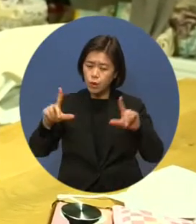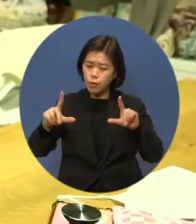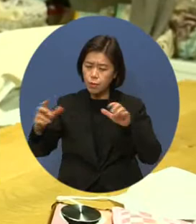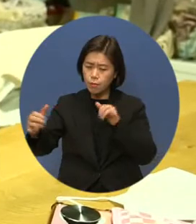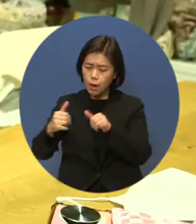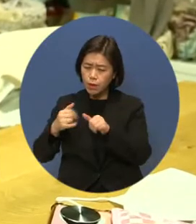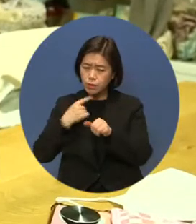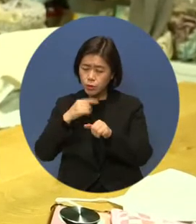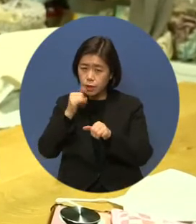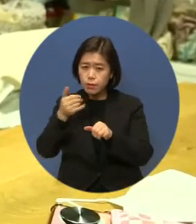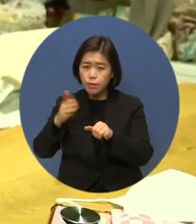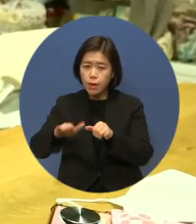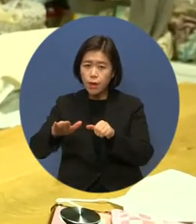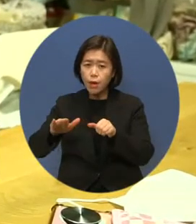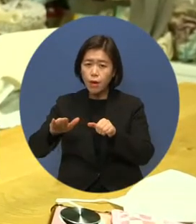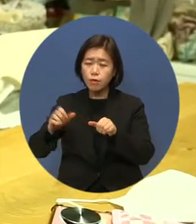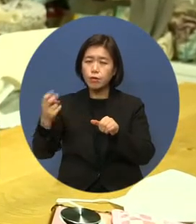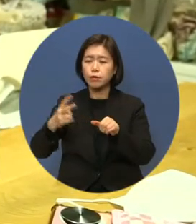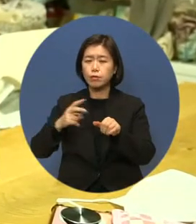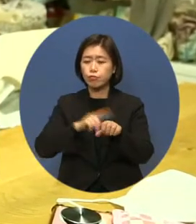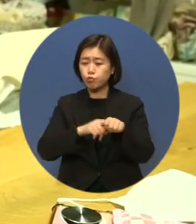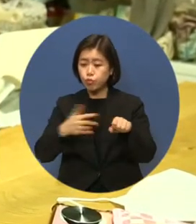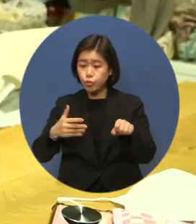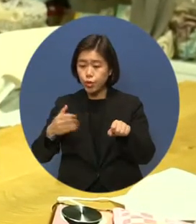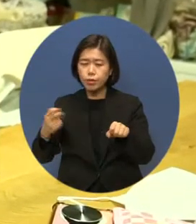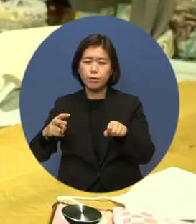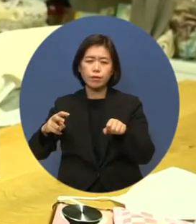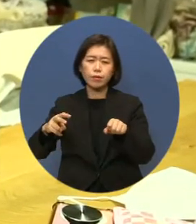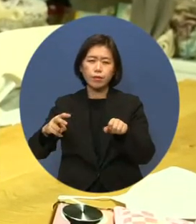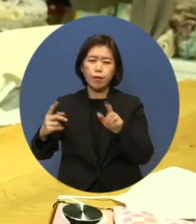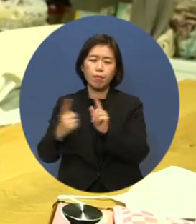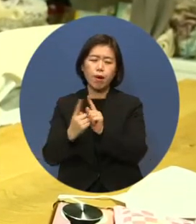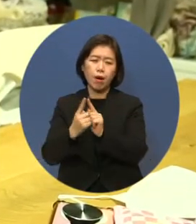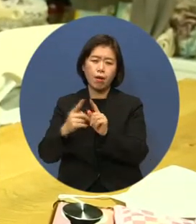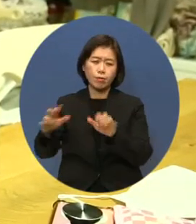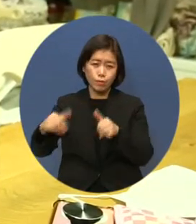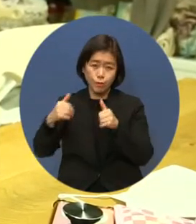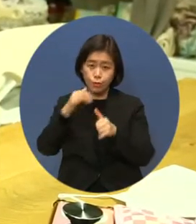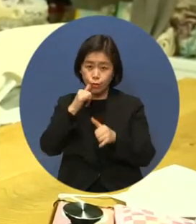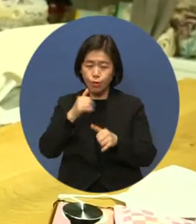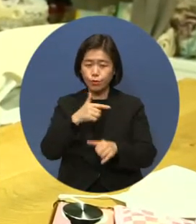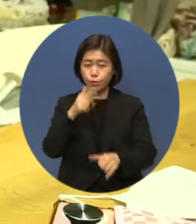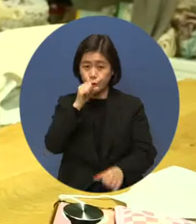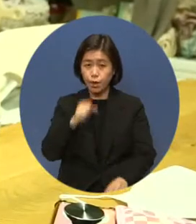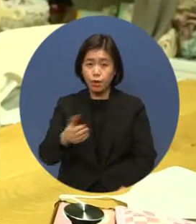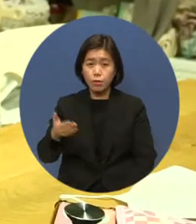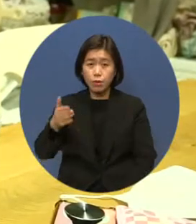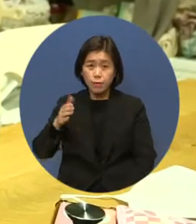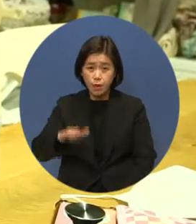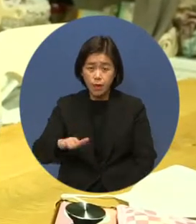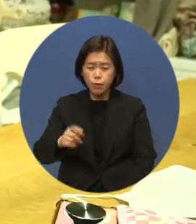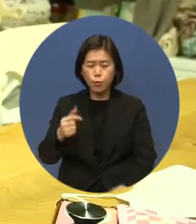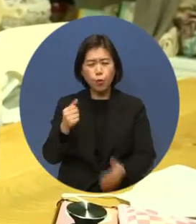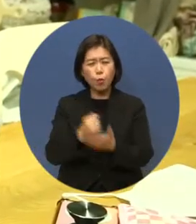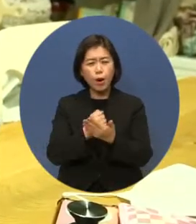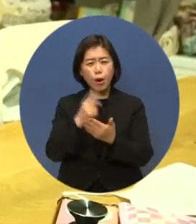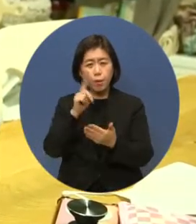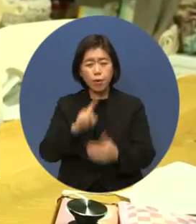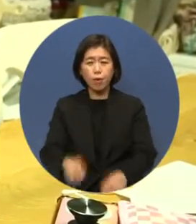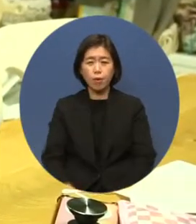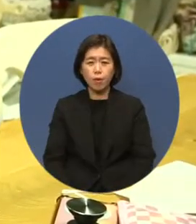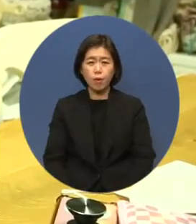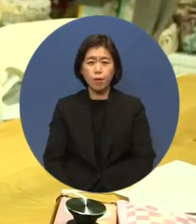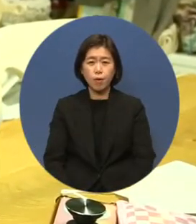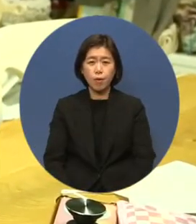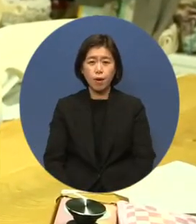근데 또 이제 안타까운 마음도 들죠. 이렇게 문의할 곳이 돌아돌아 찾으셨는데